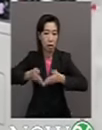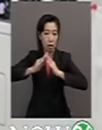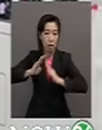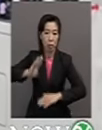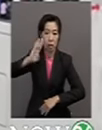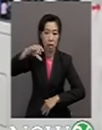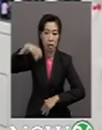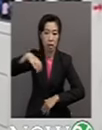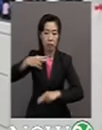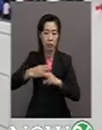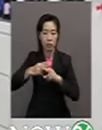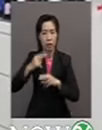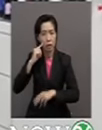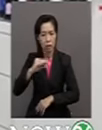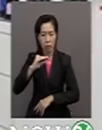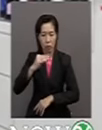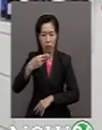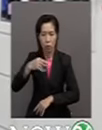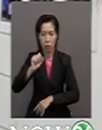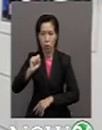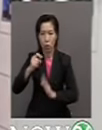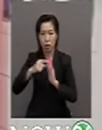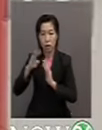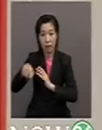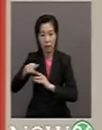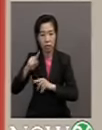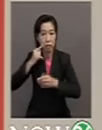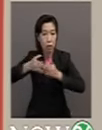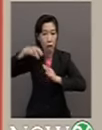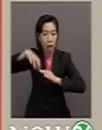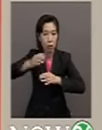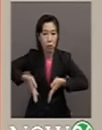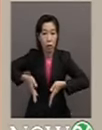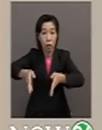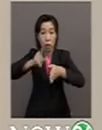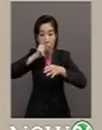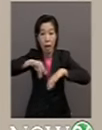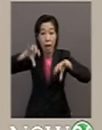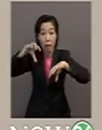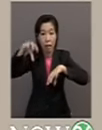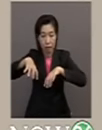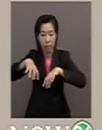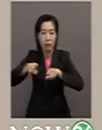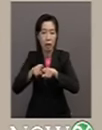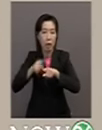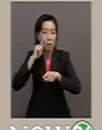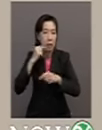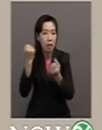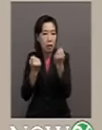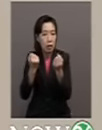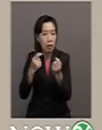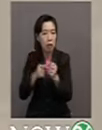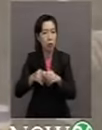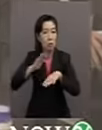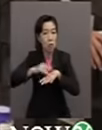า Postgrade Development 200ไปตั้งอยู่แถวรามอินทราทำเป็นเต็นท์รถมือ2รับจำนำรถ